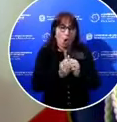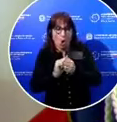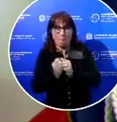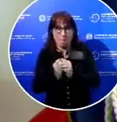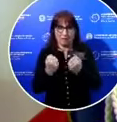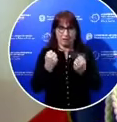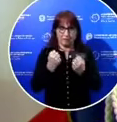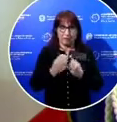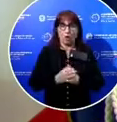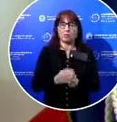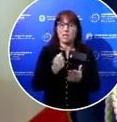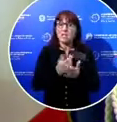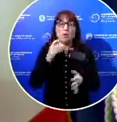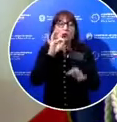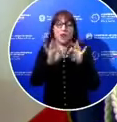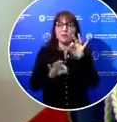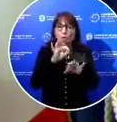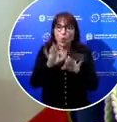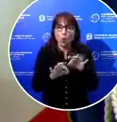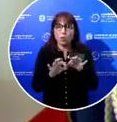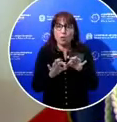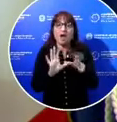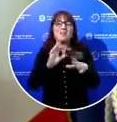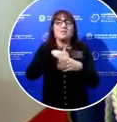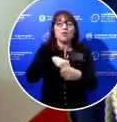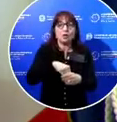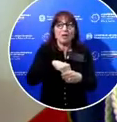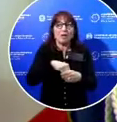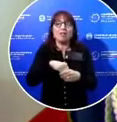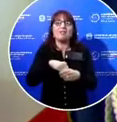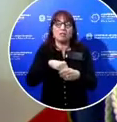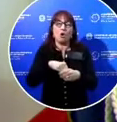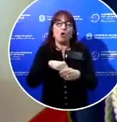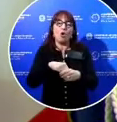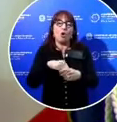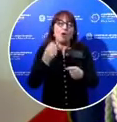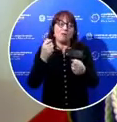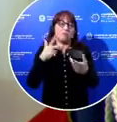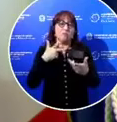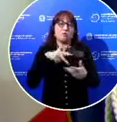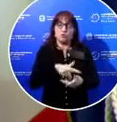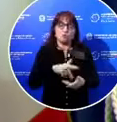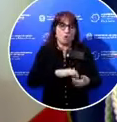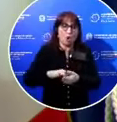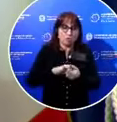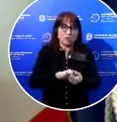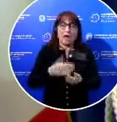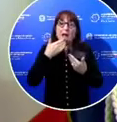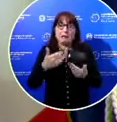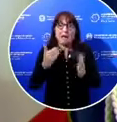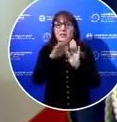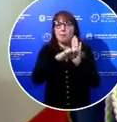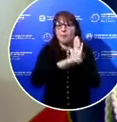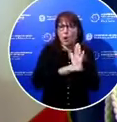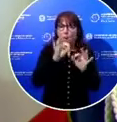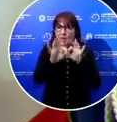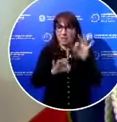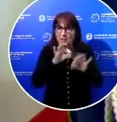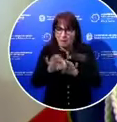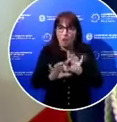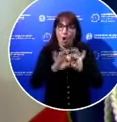È necessario assicurare la cura e l'inserimento sociale dei giovani dipendenti da tali sostanze, con programmi terapeutici e